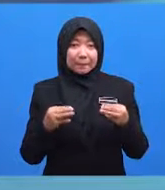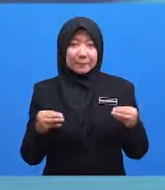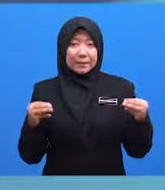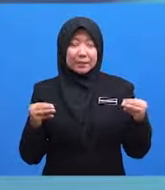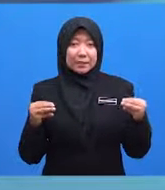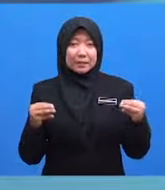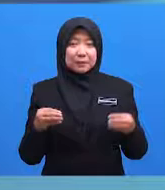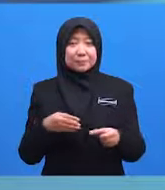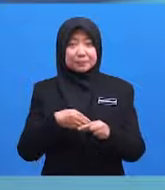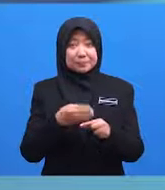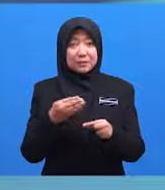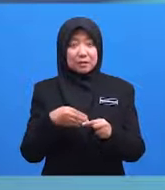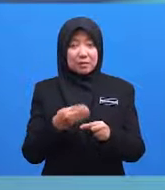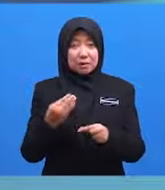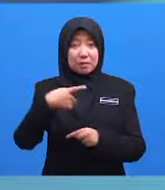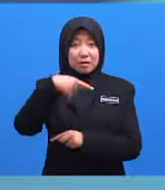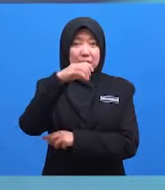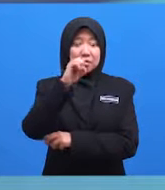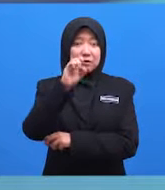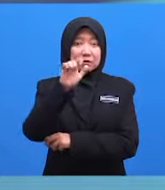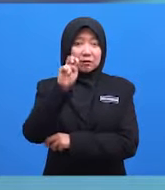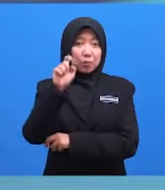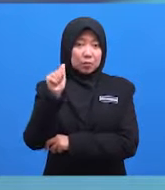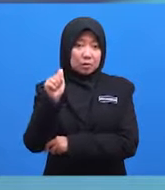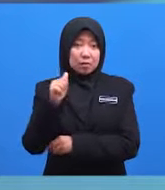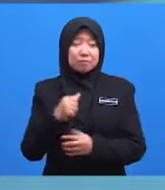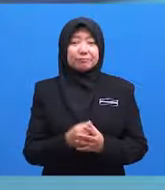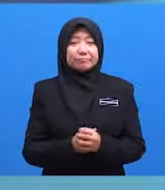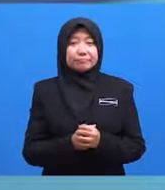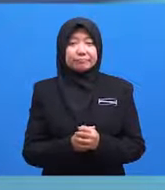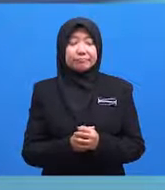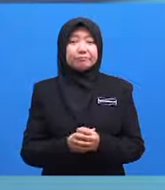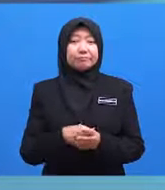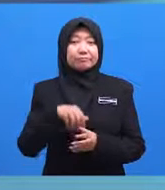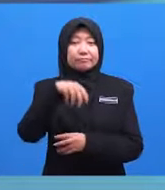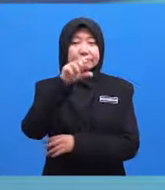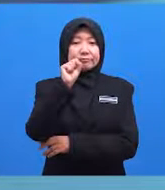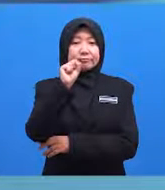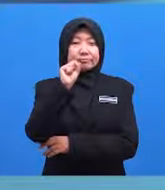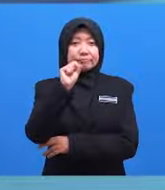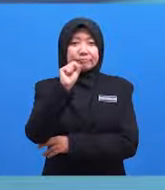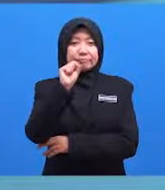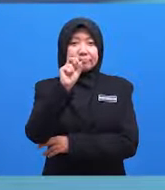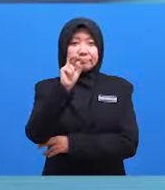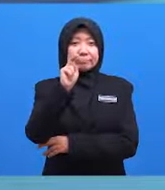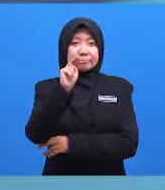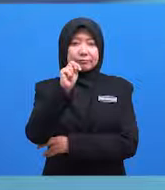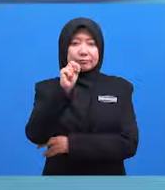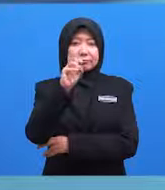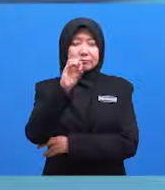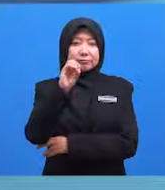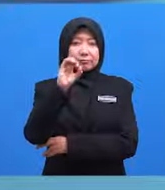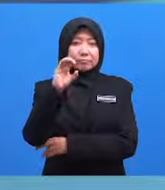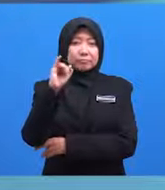Beras. 3. Polenta. 4. Gnocchi.